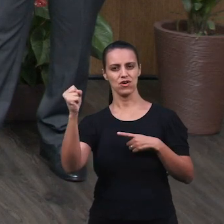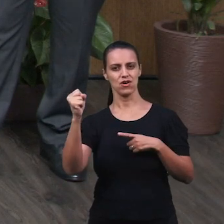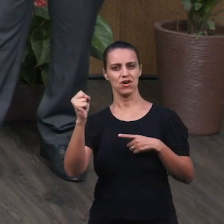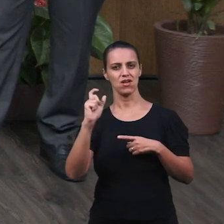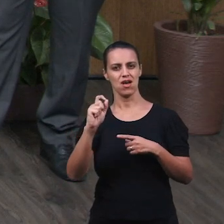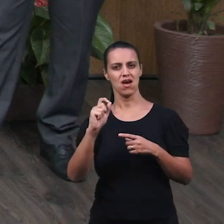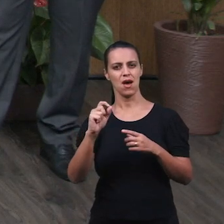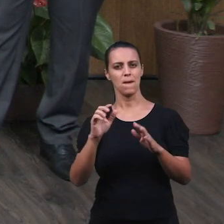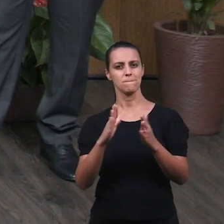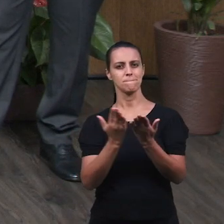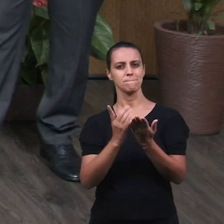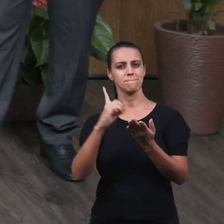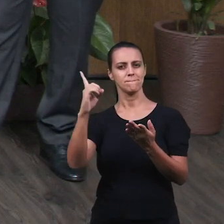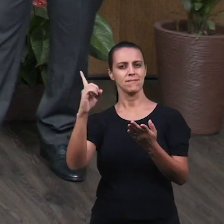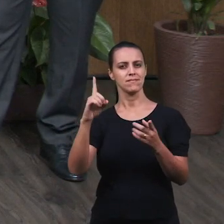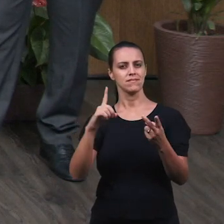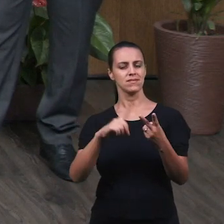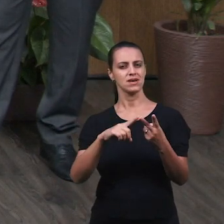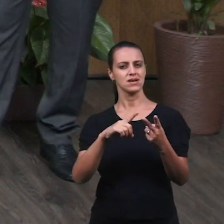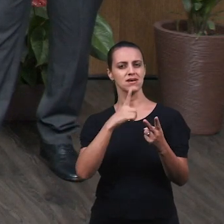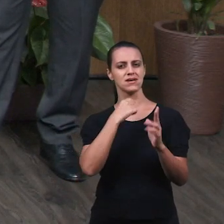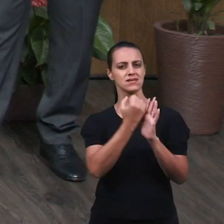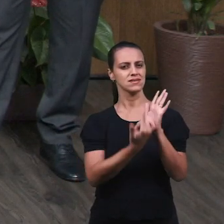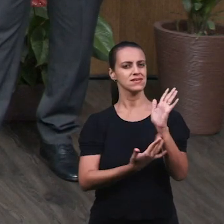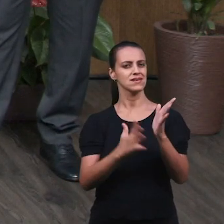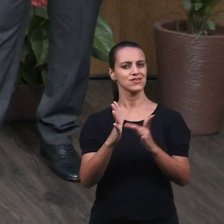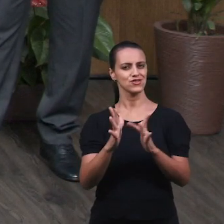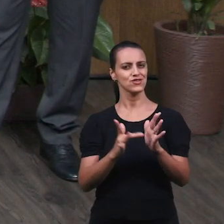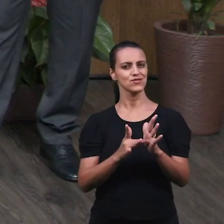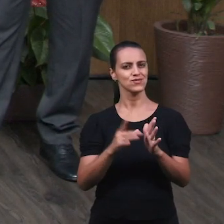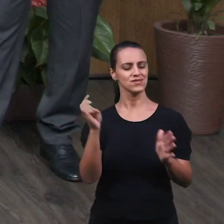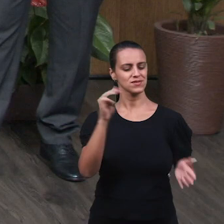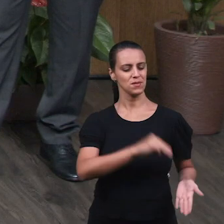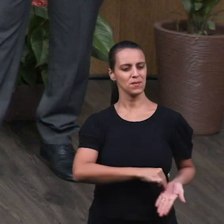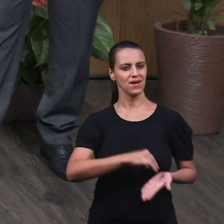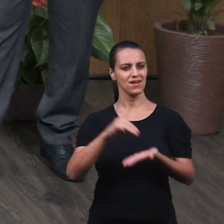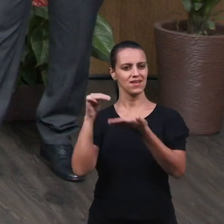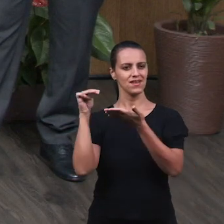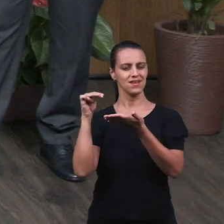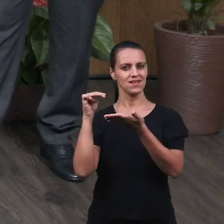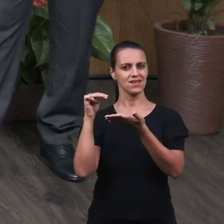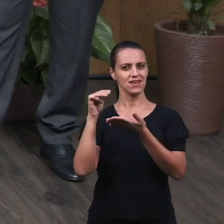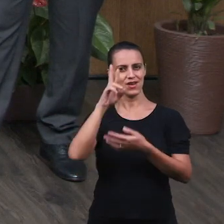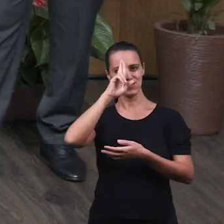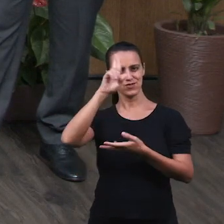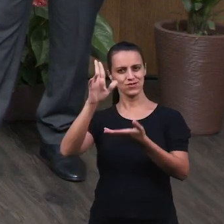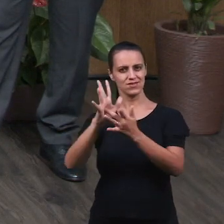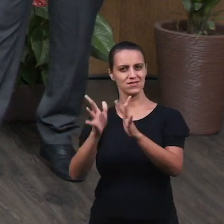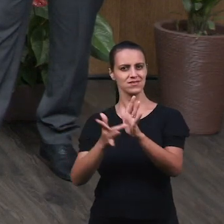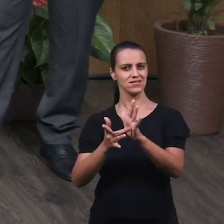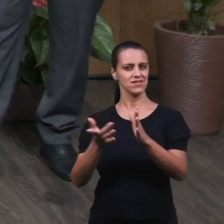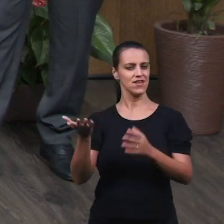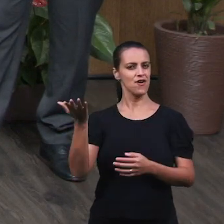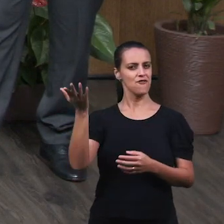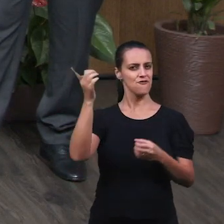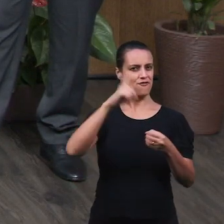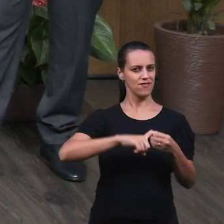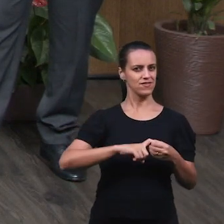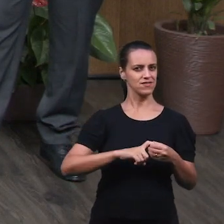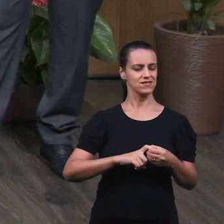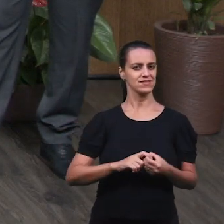et dans le sang de Jésus. Maranatha, Seigneur Jésus, viens. Gloire à Dieu.